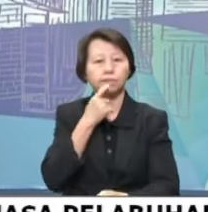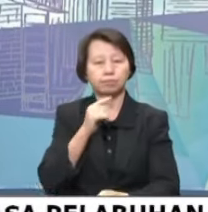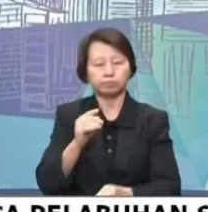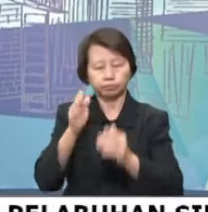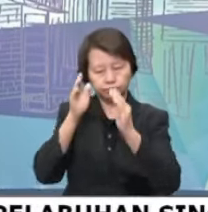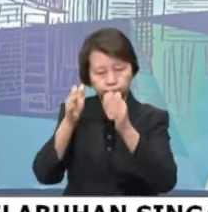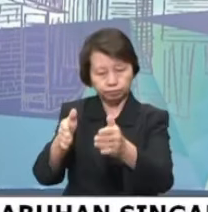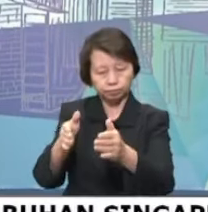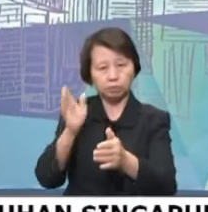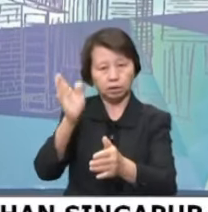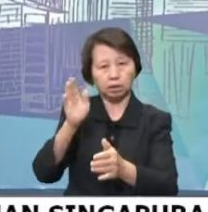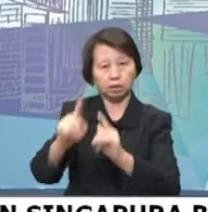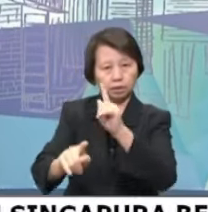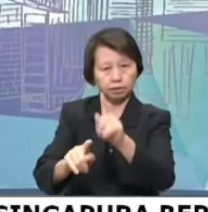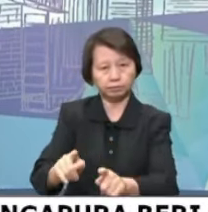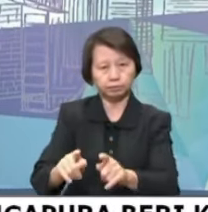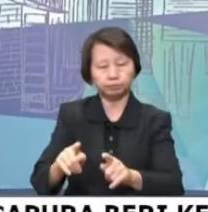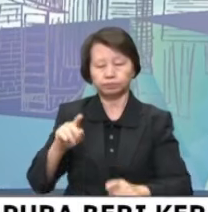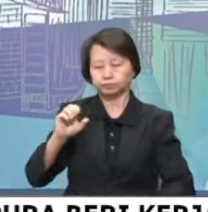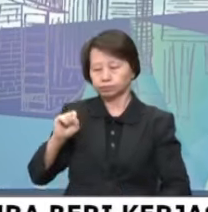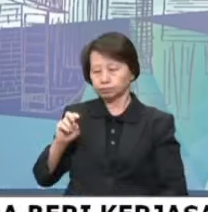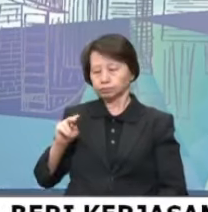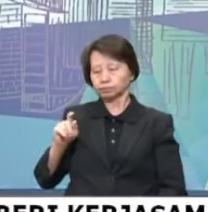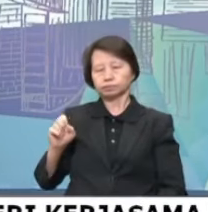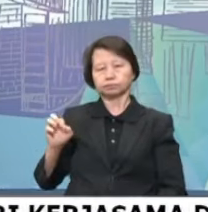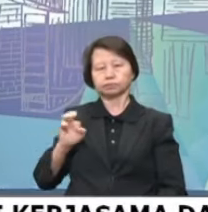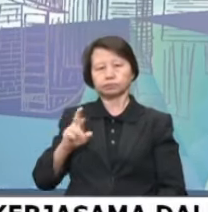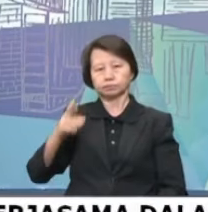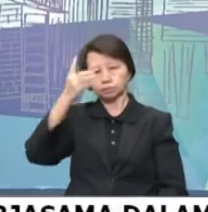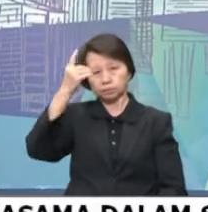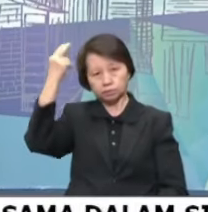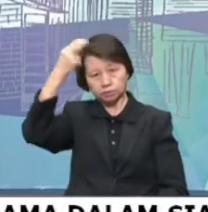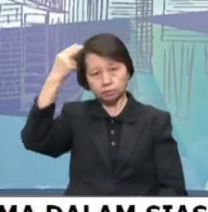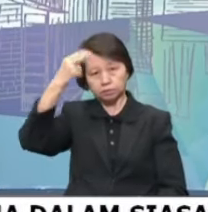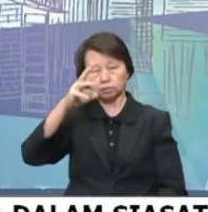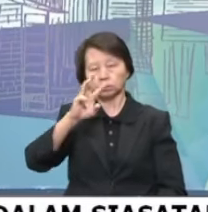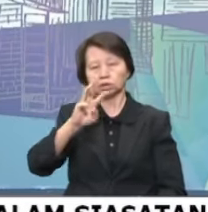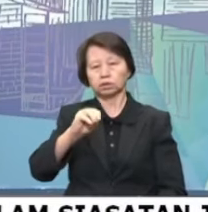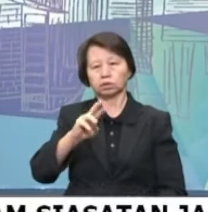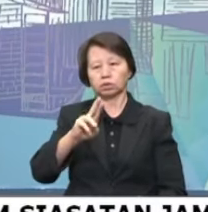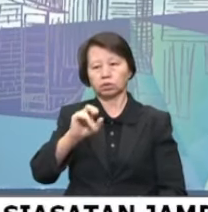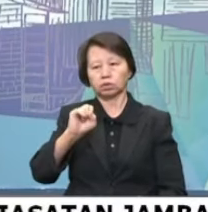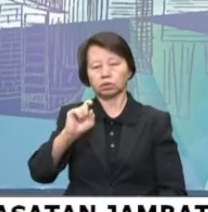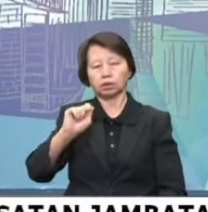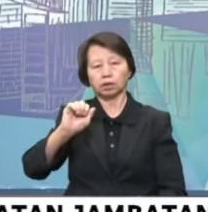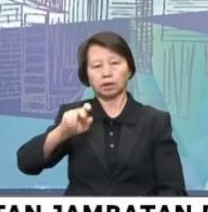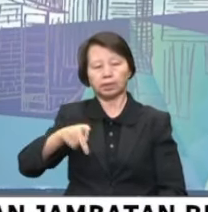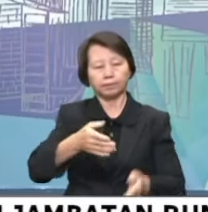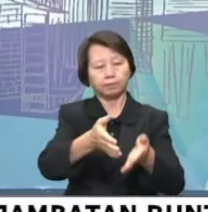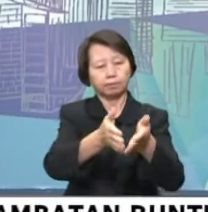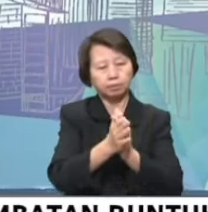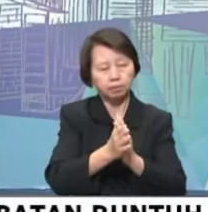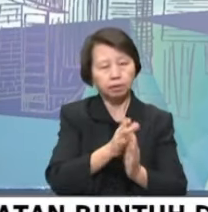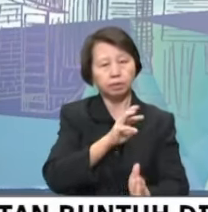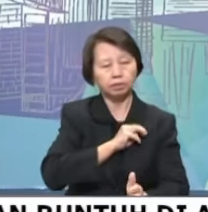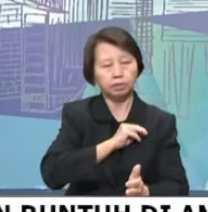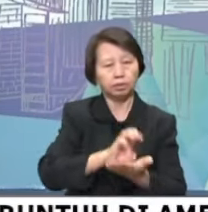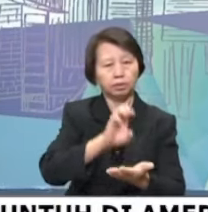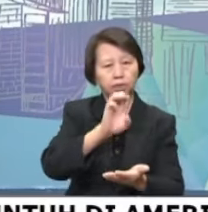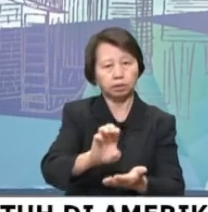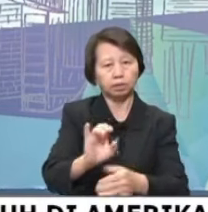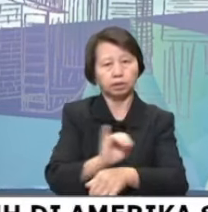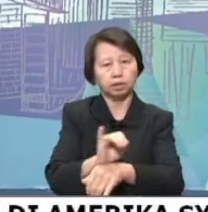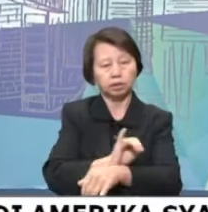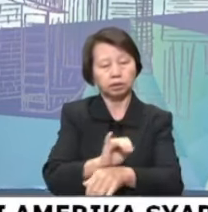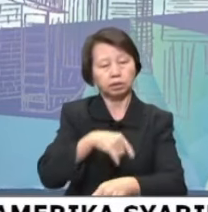tumpuan yang akan dinyatakan oleh Senator Datuk Haji Mustafa bin Musa yang meminta Menteri Pelaburan, Perdagangan dan